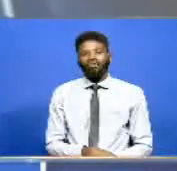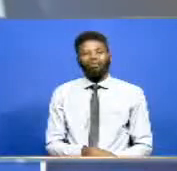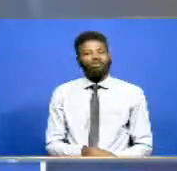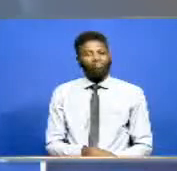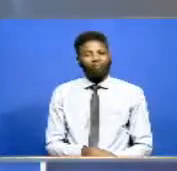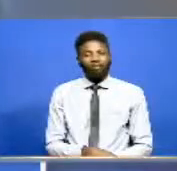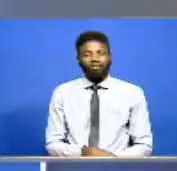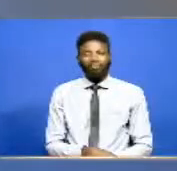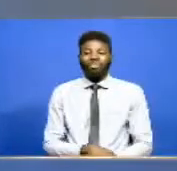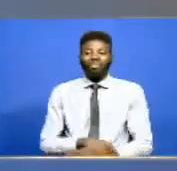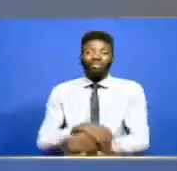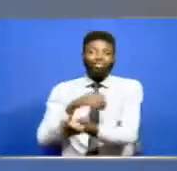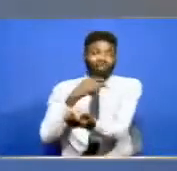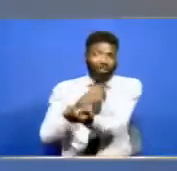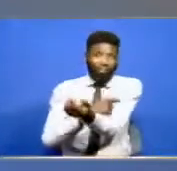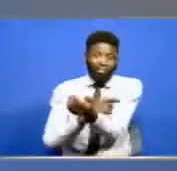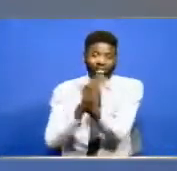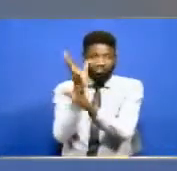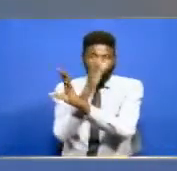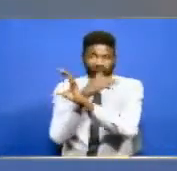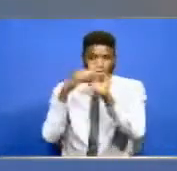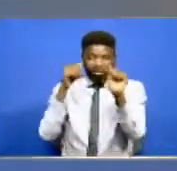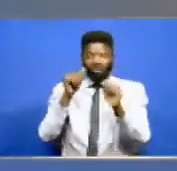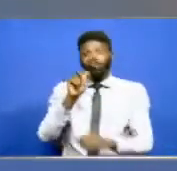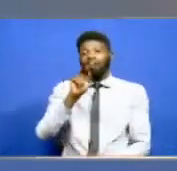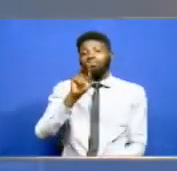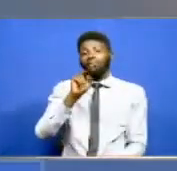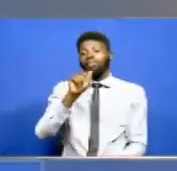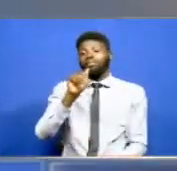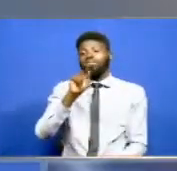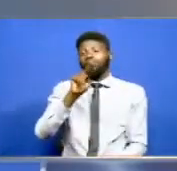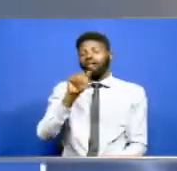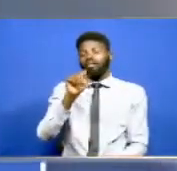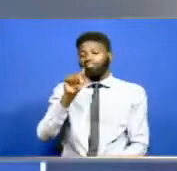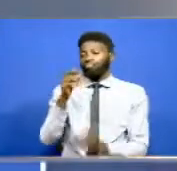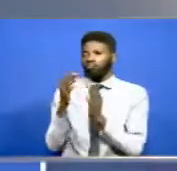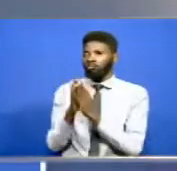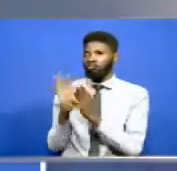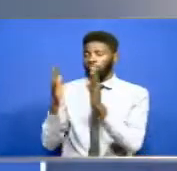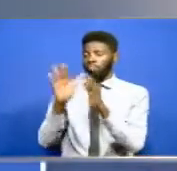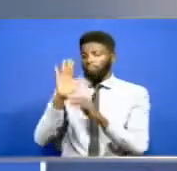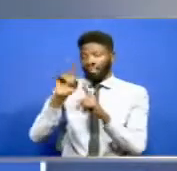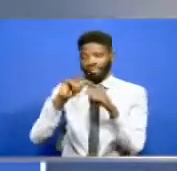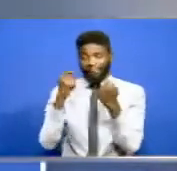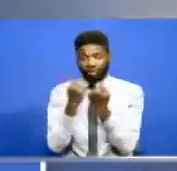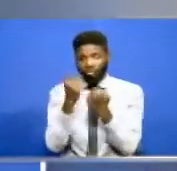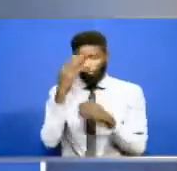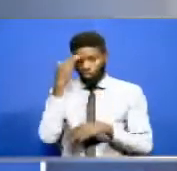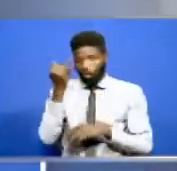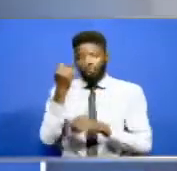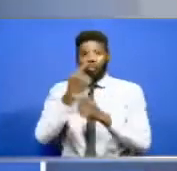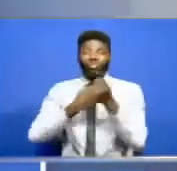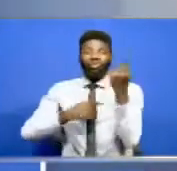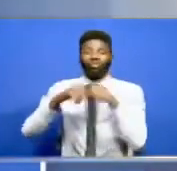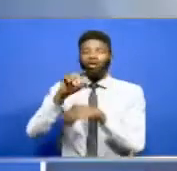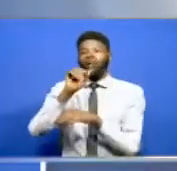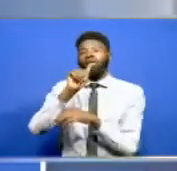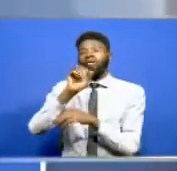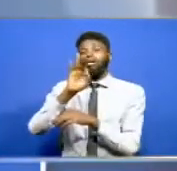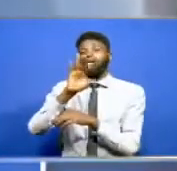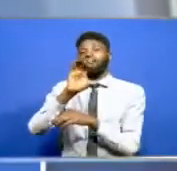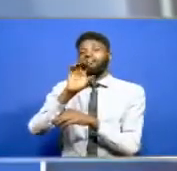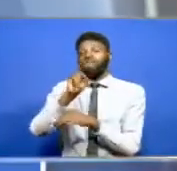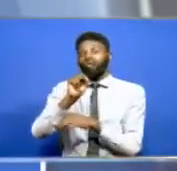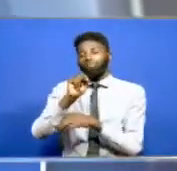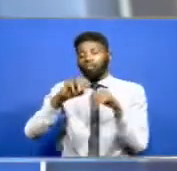Rais wa Ghana Nana Akufo-Addo ameipongeza timu ya taifa hilo kwa kutwaa taji ya kombe la mataifa ya Afrika kwa wachezaji